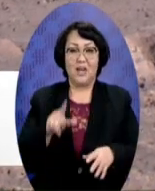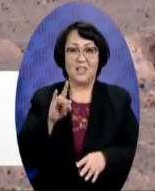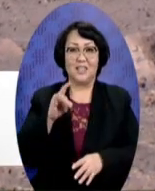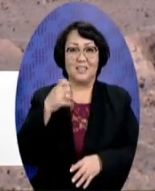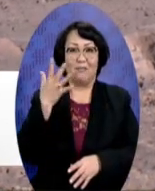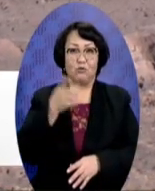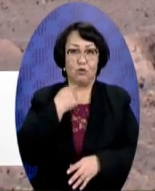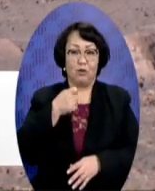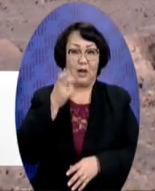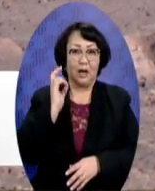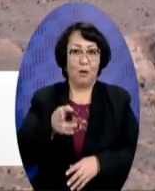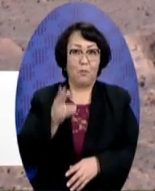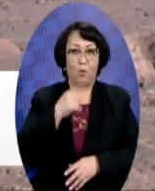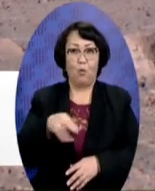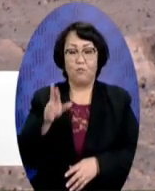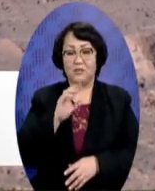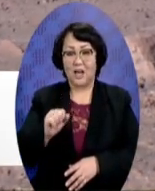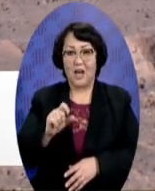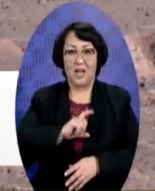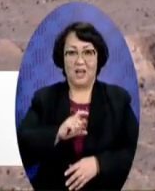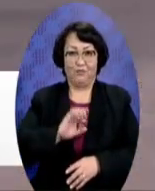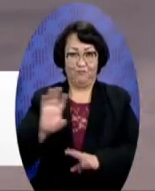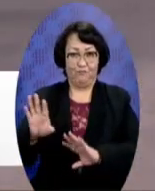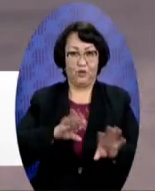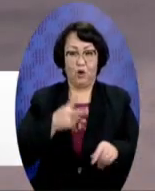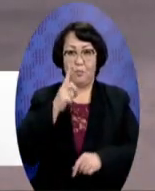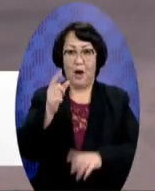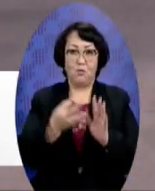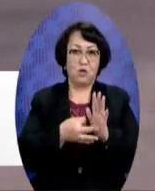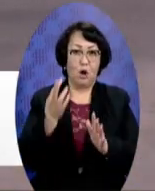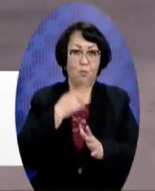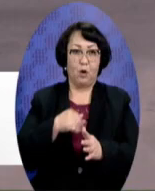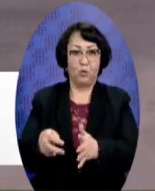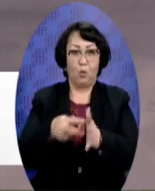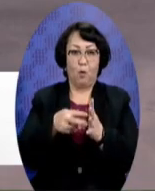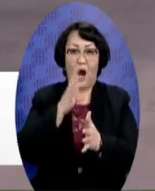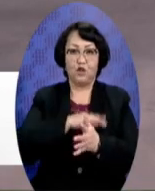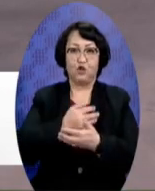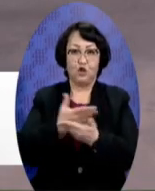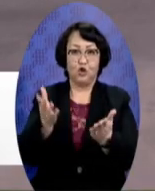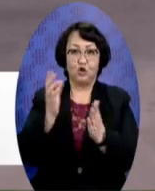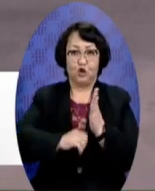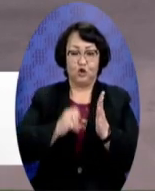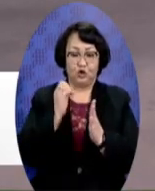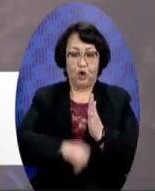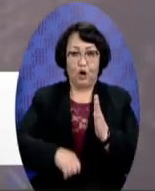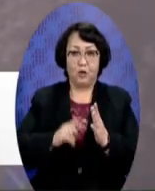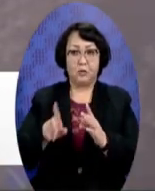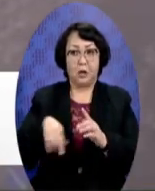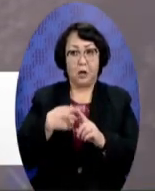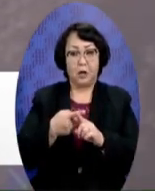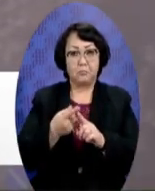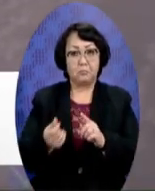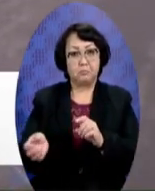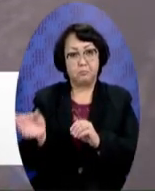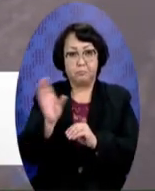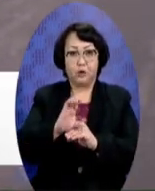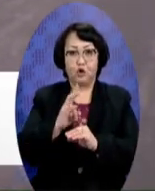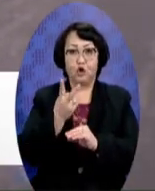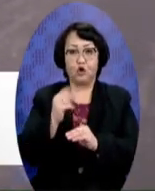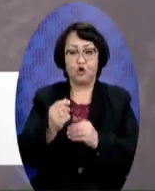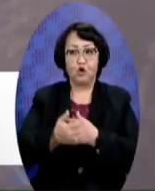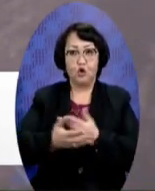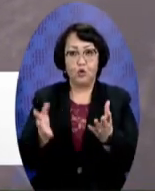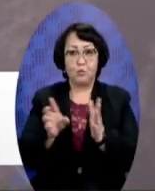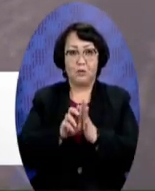таван толгой компани хувьцаа эзэмшигчдэд 2018 онд хуваарлах ёстой байсан ноогдол ашгийг цаашид нөхөн олгоход анхаарах